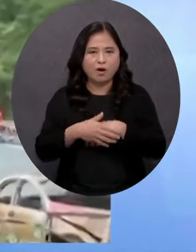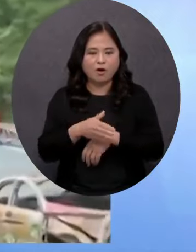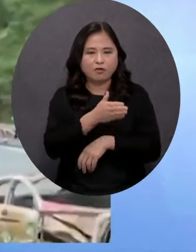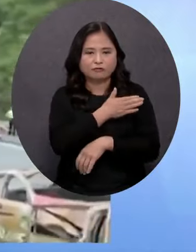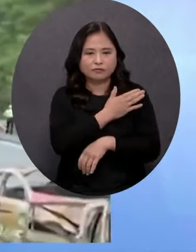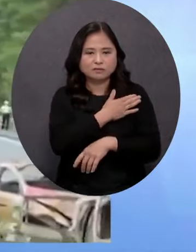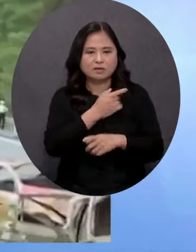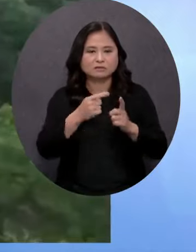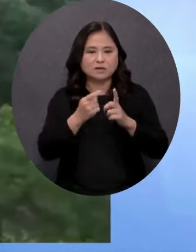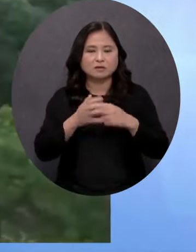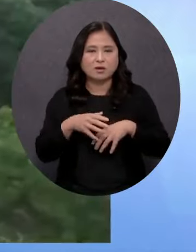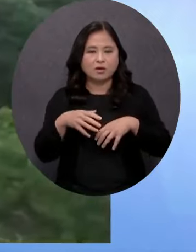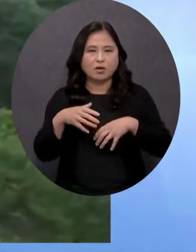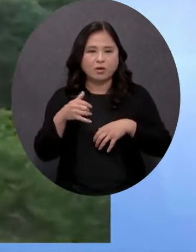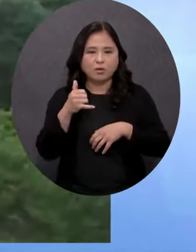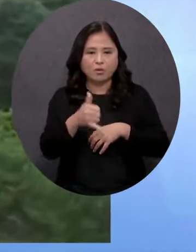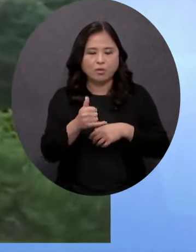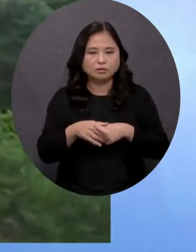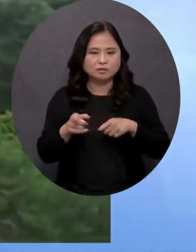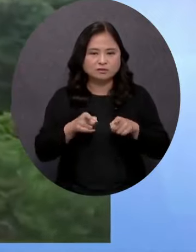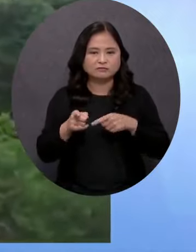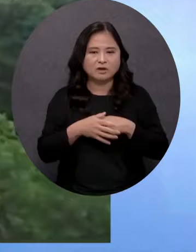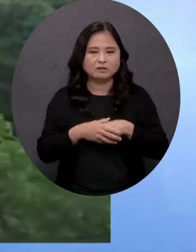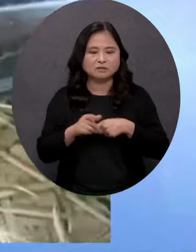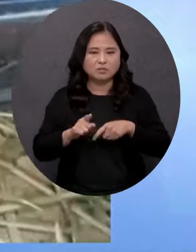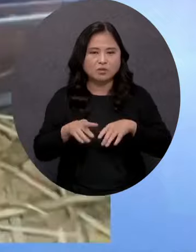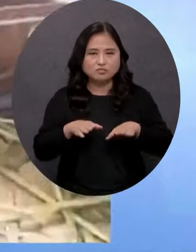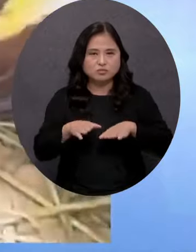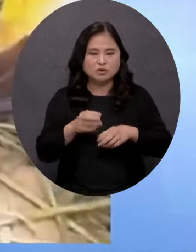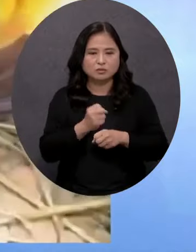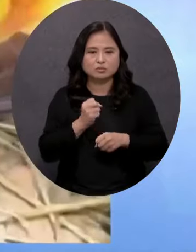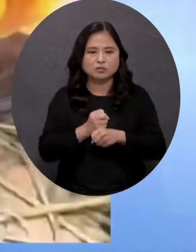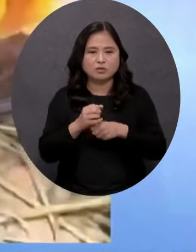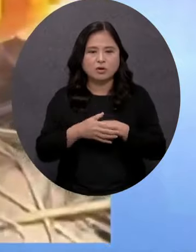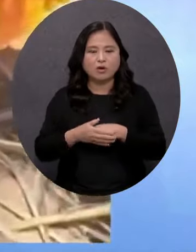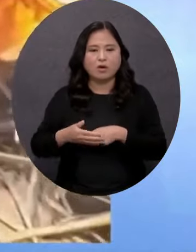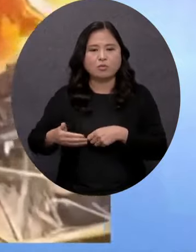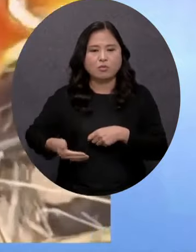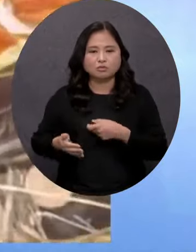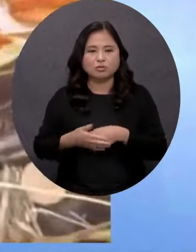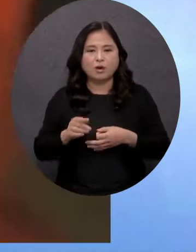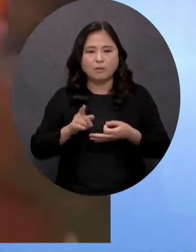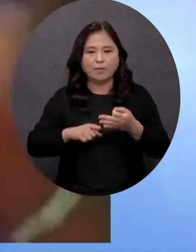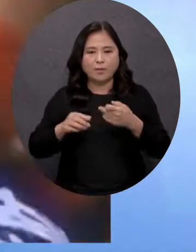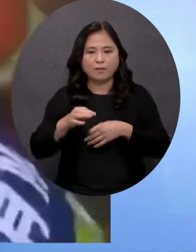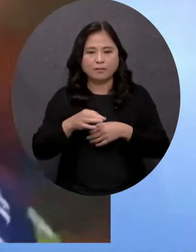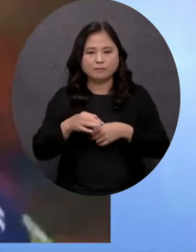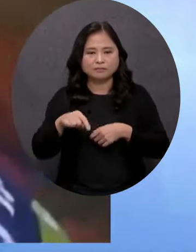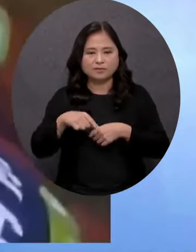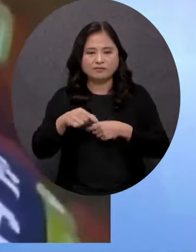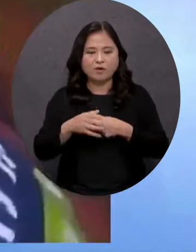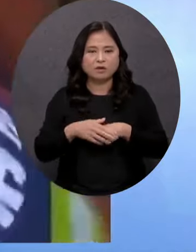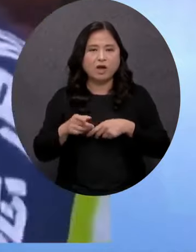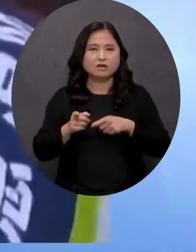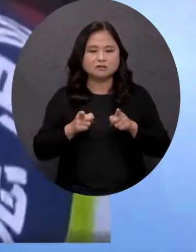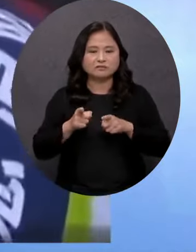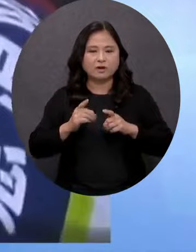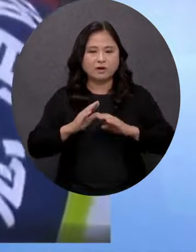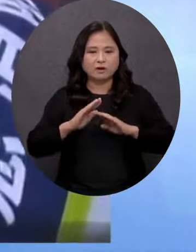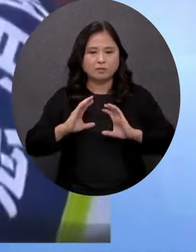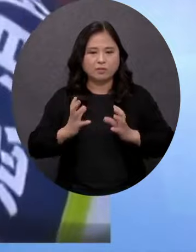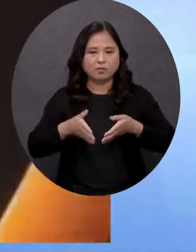人赶到现场实地指挥一线应急处置工作。广东省梅州市就成立现场指挥部同多个工